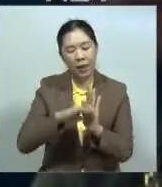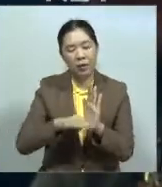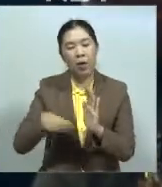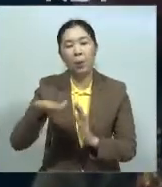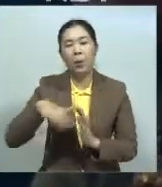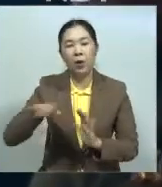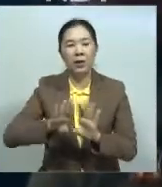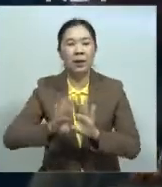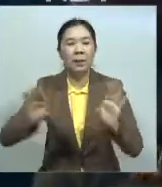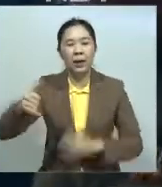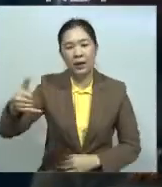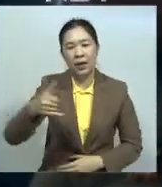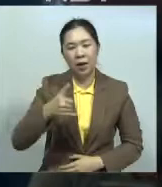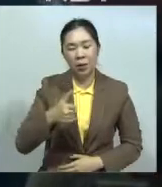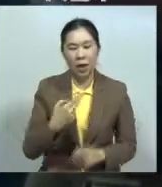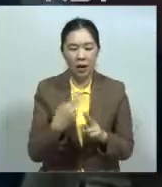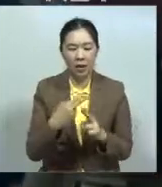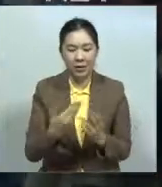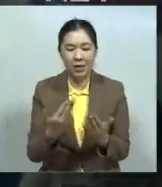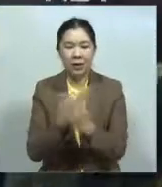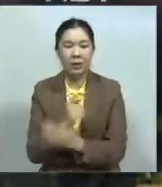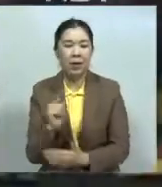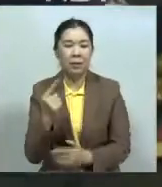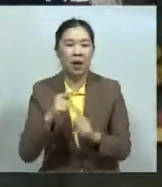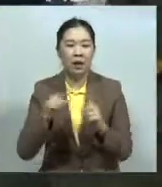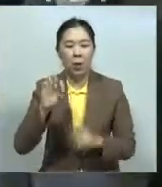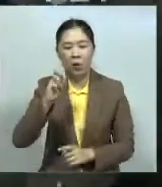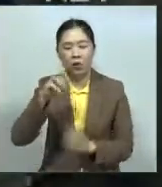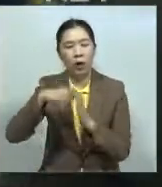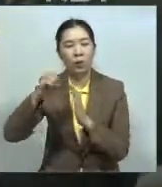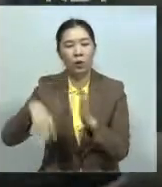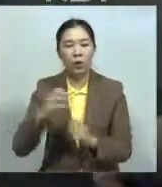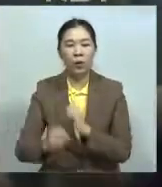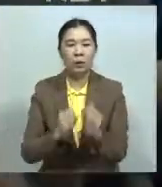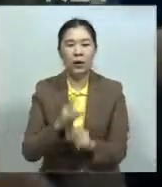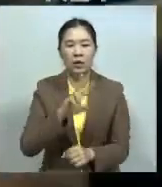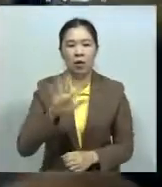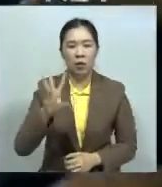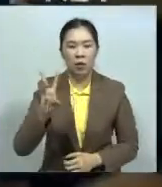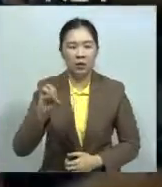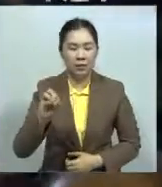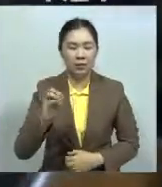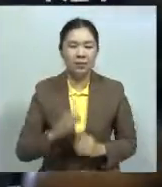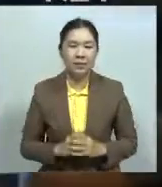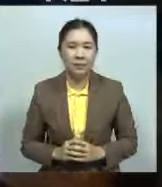การเปิดรับสมัครสอบโดยเปลี่ยนชื่อแล้วมาสอบแต่ว่าสอบไม่ได้เมื่อปี2560ค่ะ